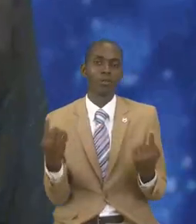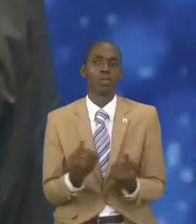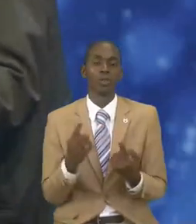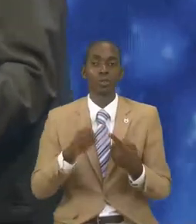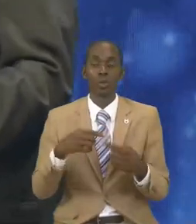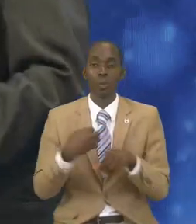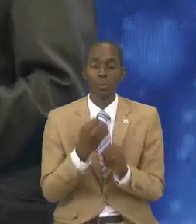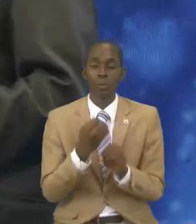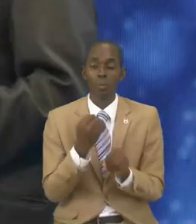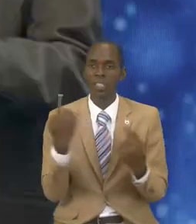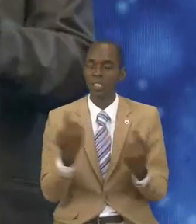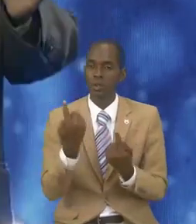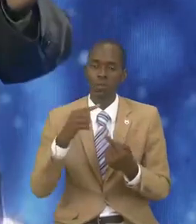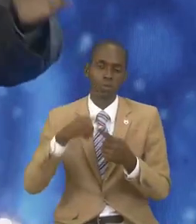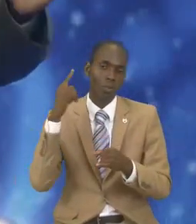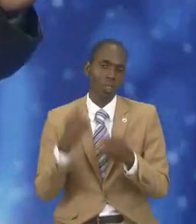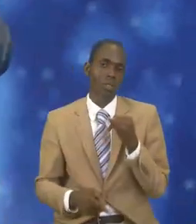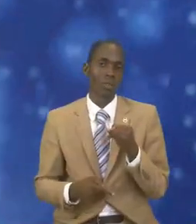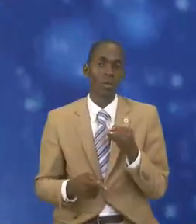et mettre fin au péché.